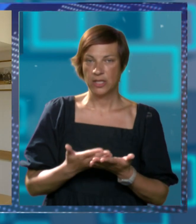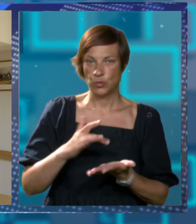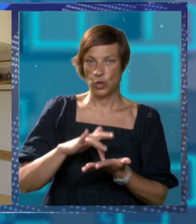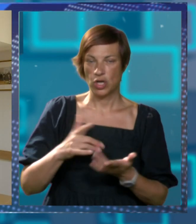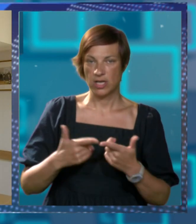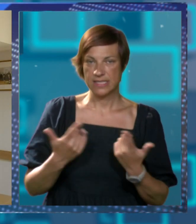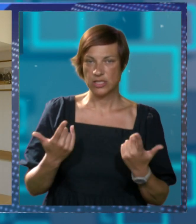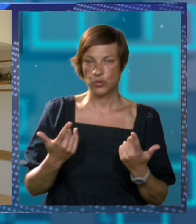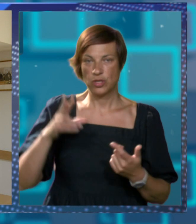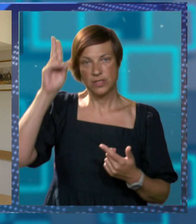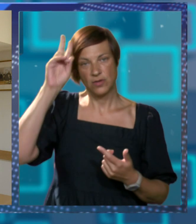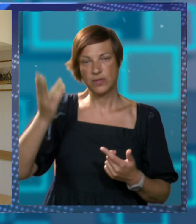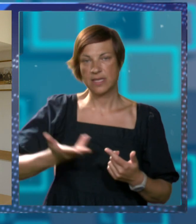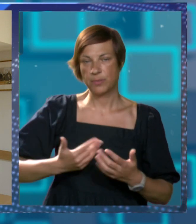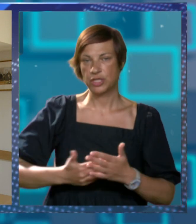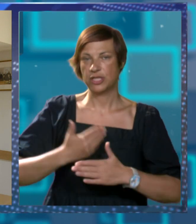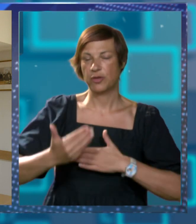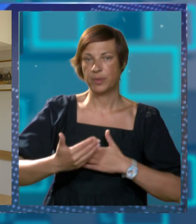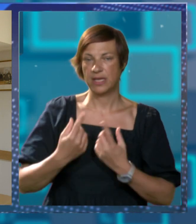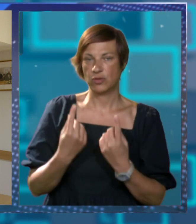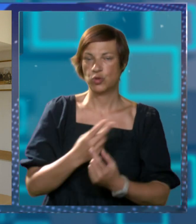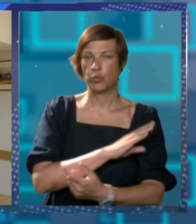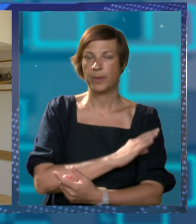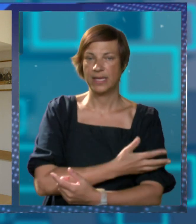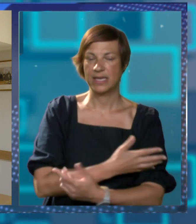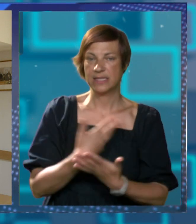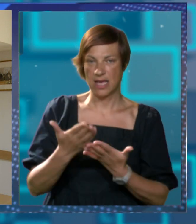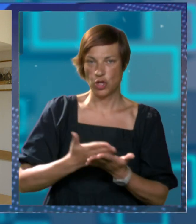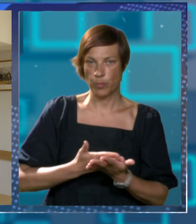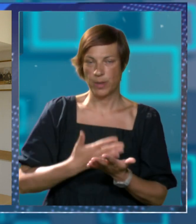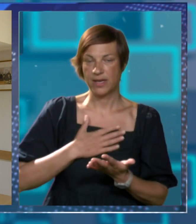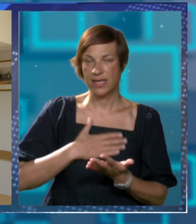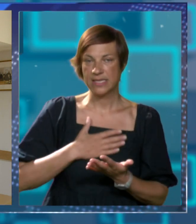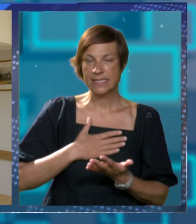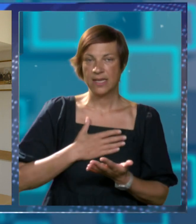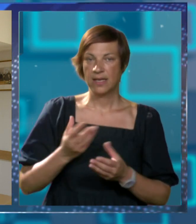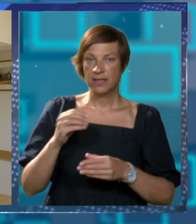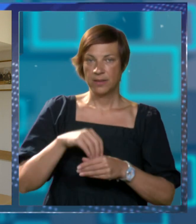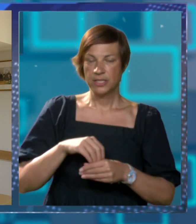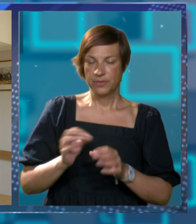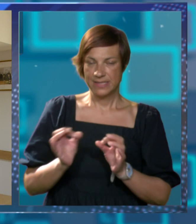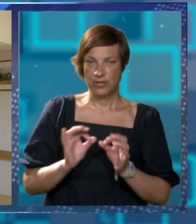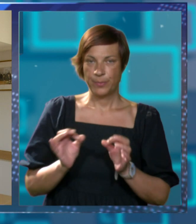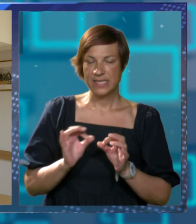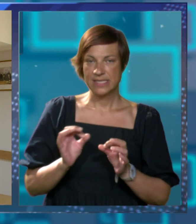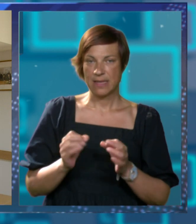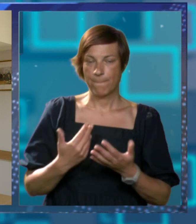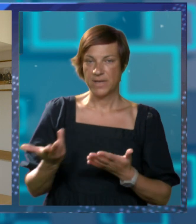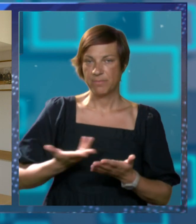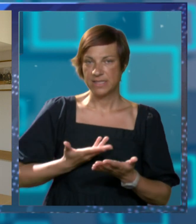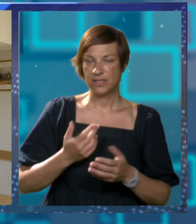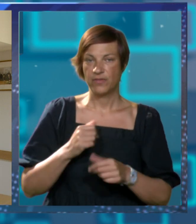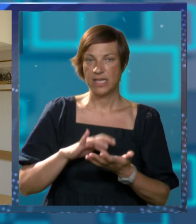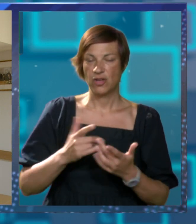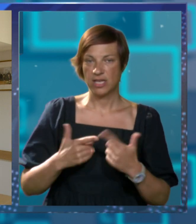lokacijsku dozvolu se može dobiti tek nakon stupanja na snagu urbanističkog plana, a ja se nadam da će investitor biti spreman za